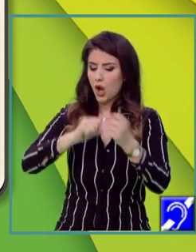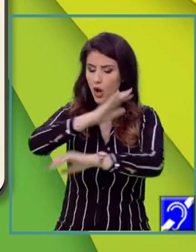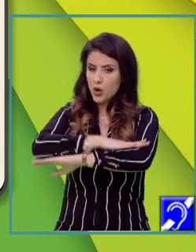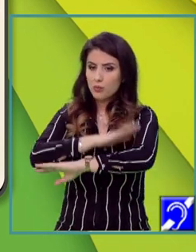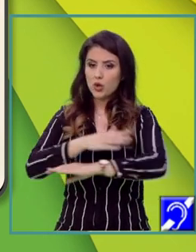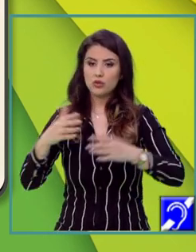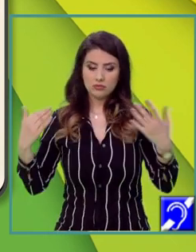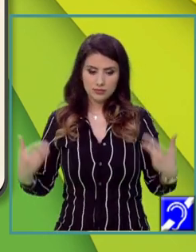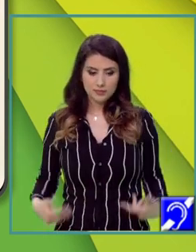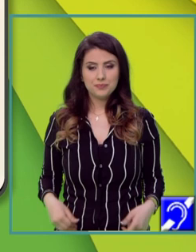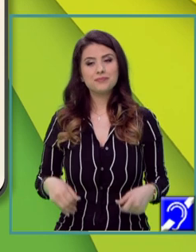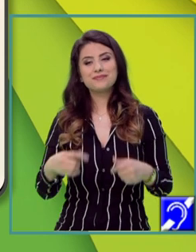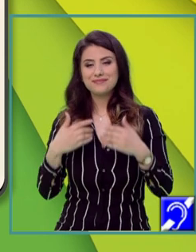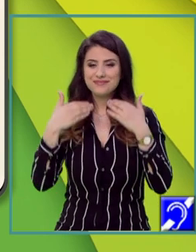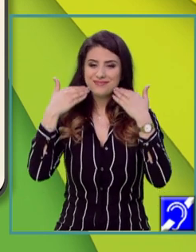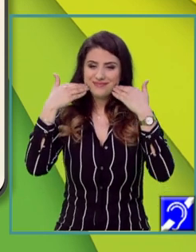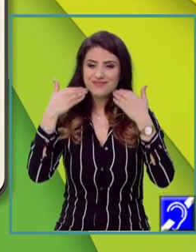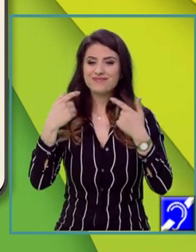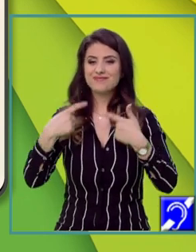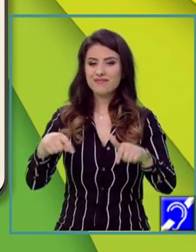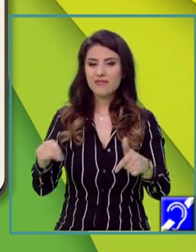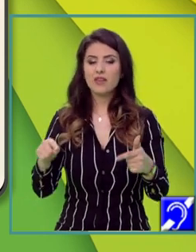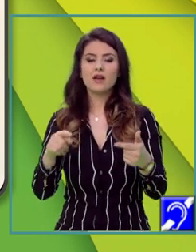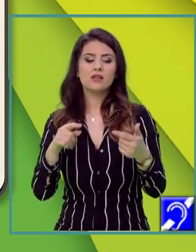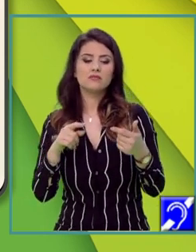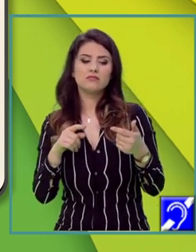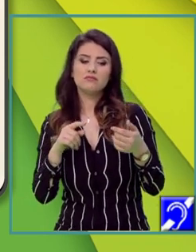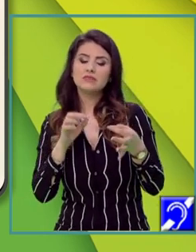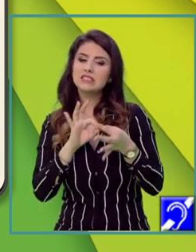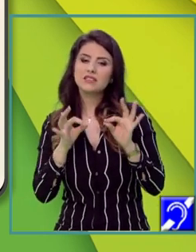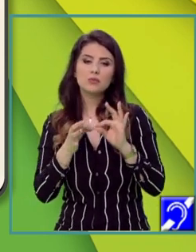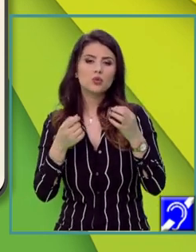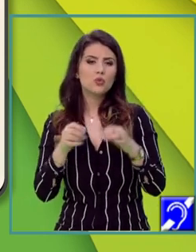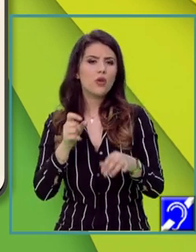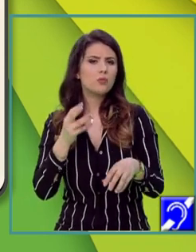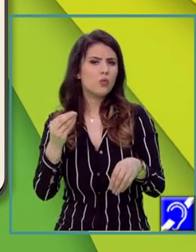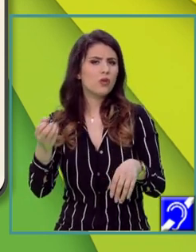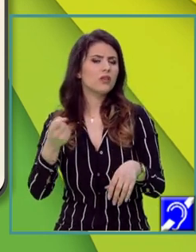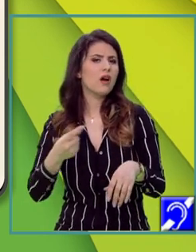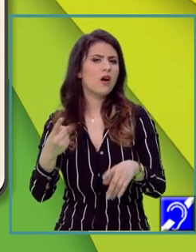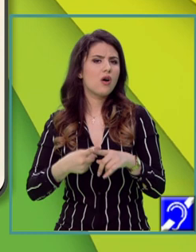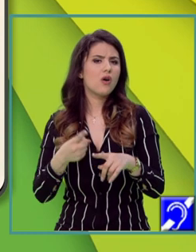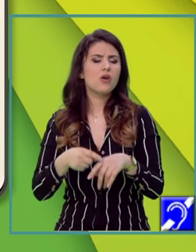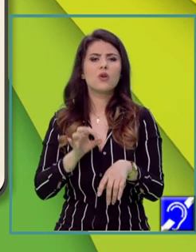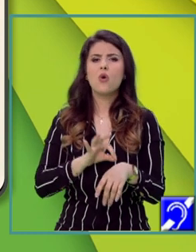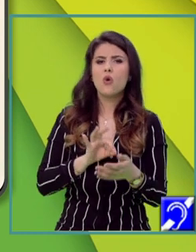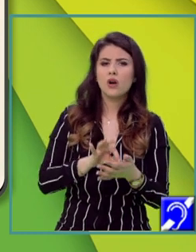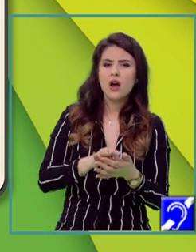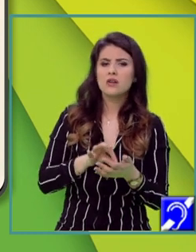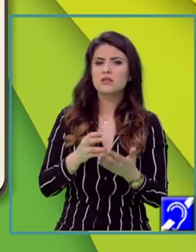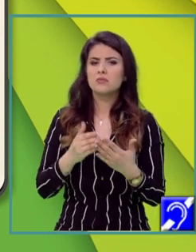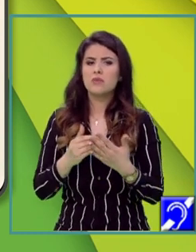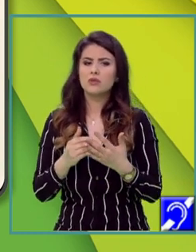surâsul afișat și familiaritatea cu g reprezintă tot atâtea ocazii de autoanaliză declanșând